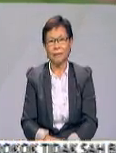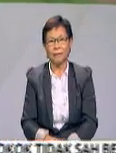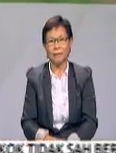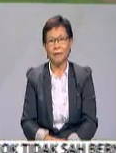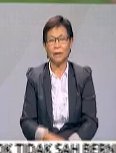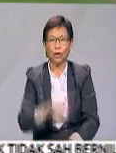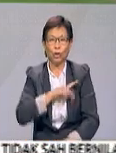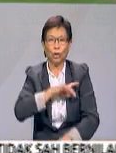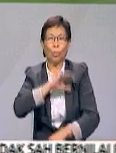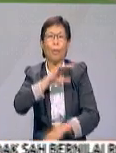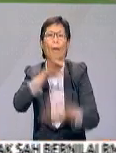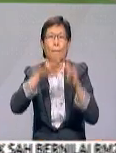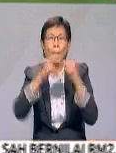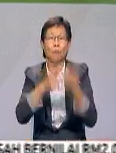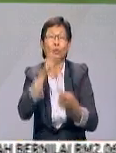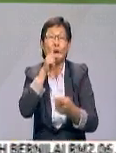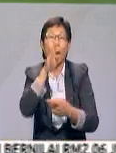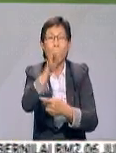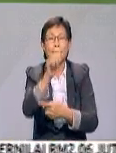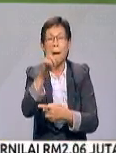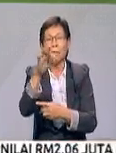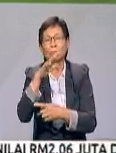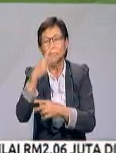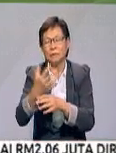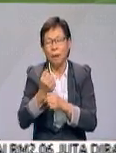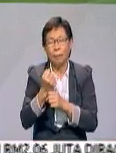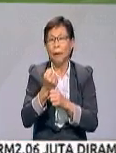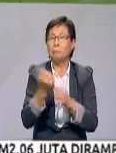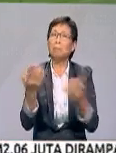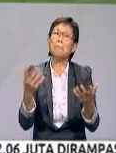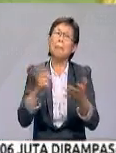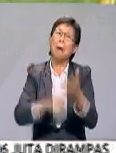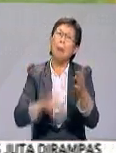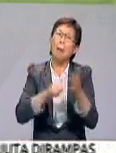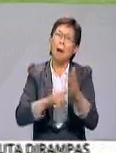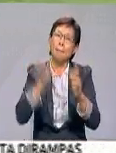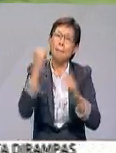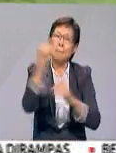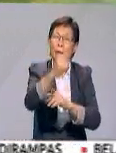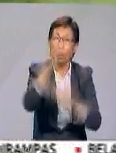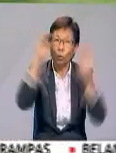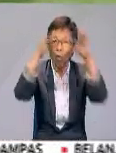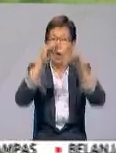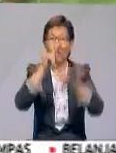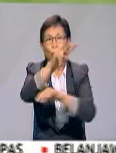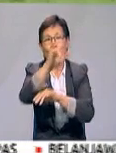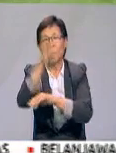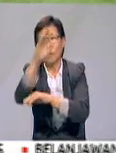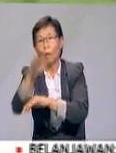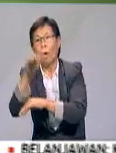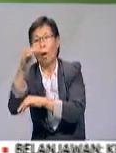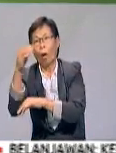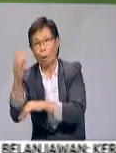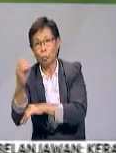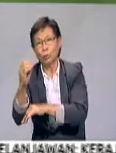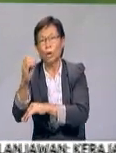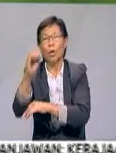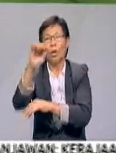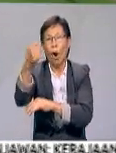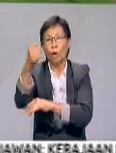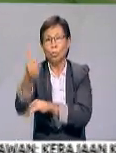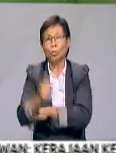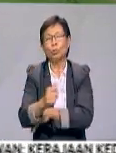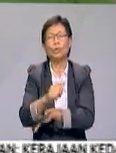Bagi Ketua Pasukan Kedah Badrul Bakhtiar, meskipun tidak meraih sebarang bekalan sebelum bertandang ke Kuantan 26 Oktober ini, Lang Merah disifatkan masih